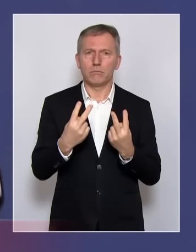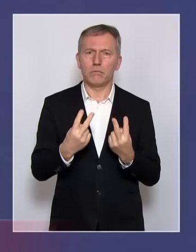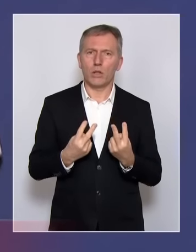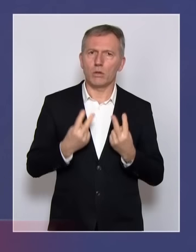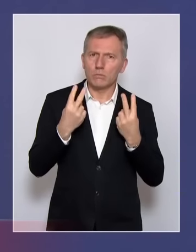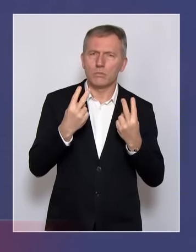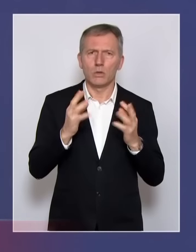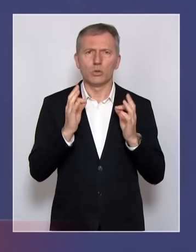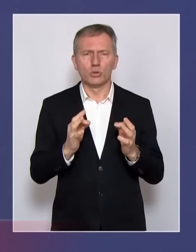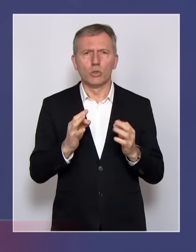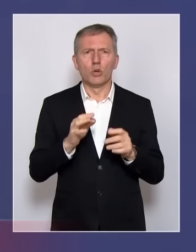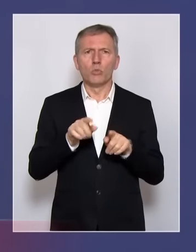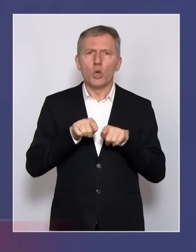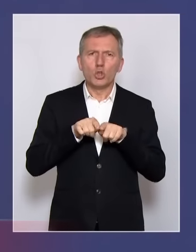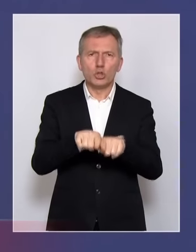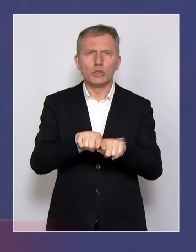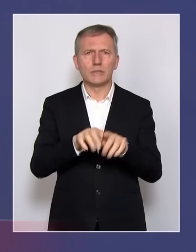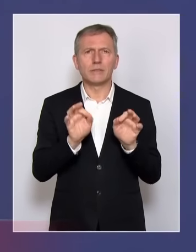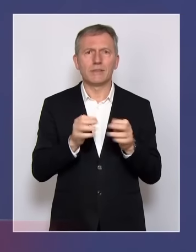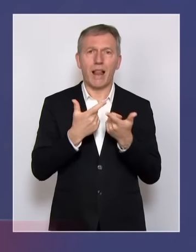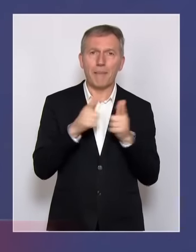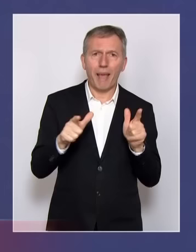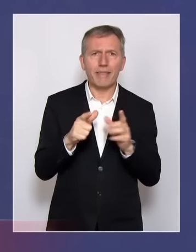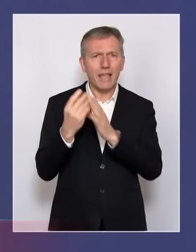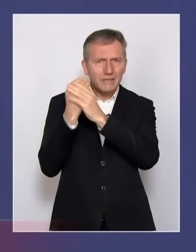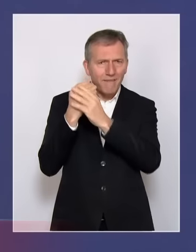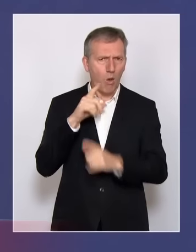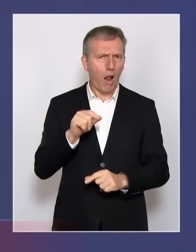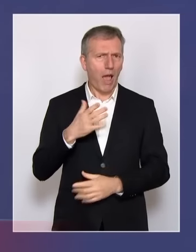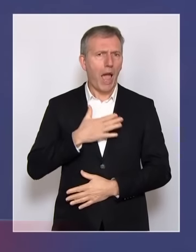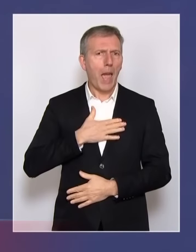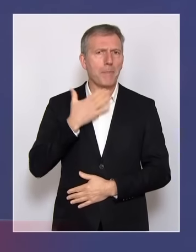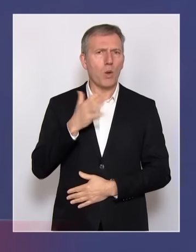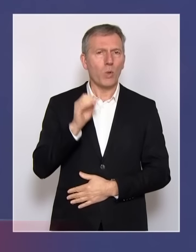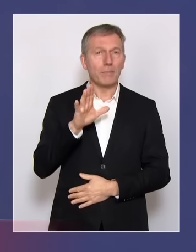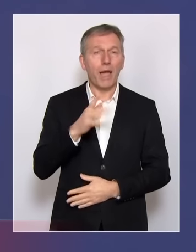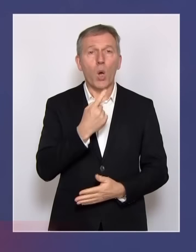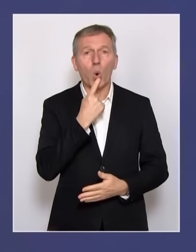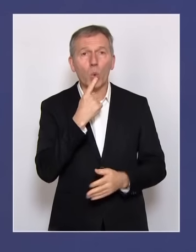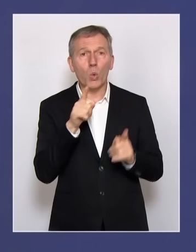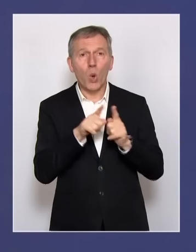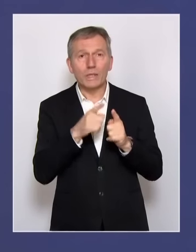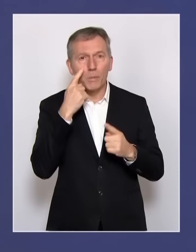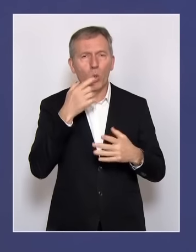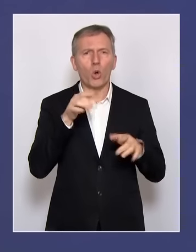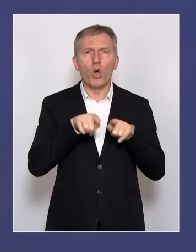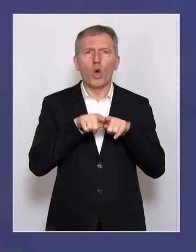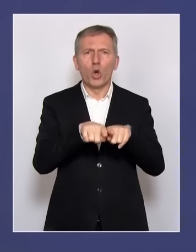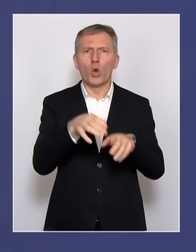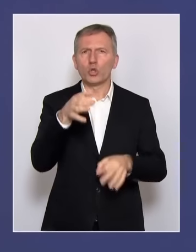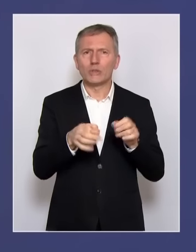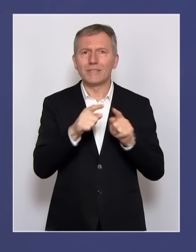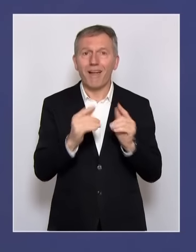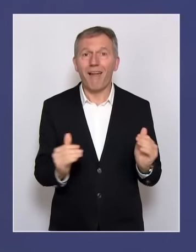nous aimons la liberté le savoir mais nous avons ce goût inédit pour la justice l